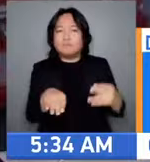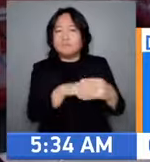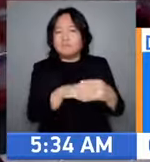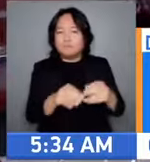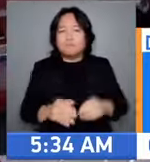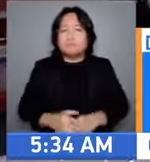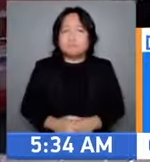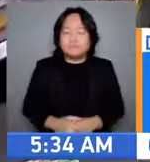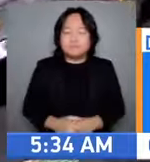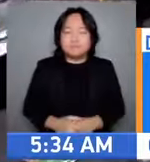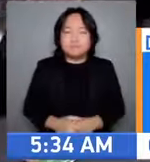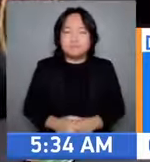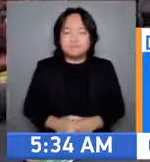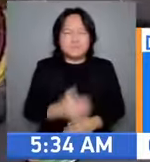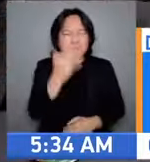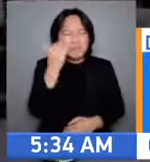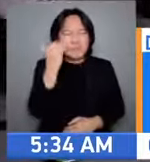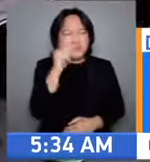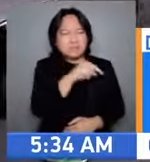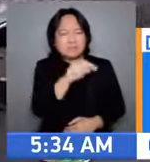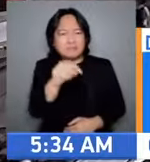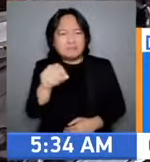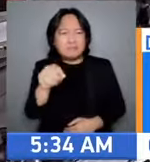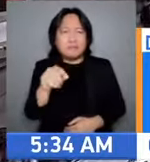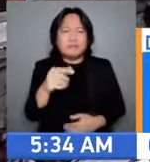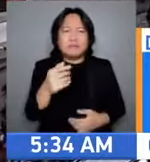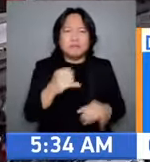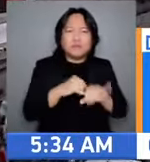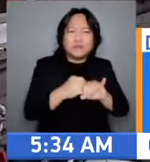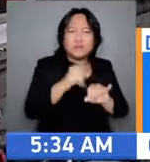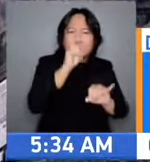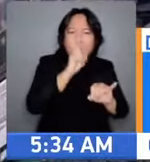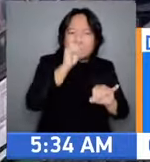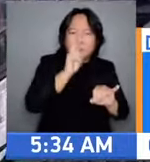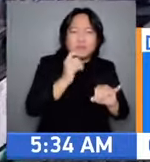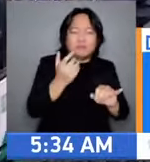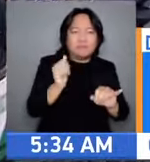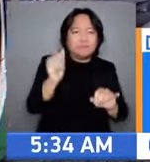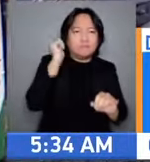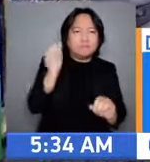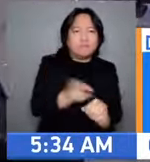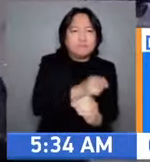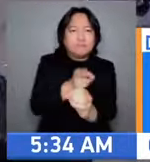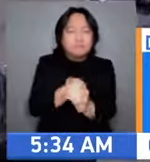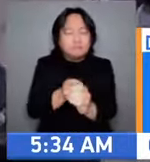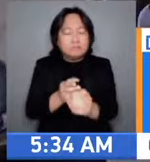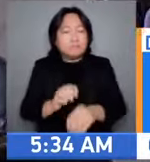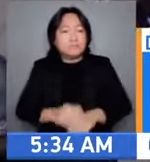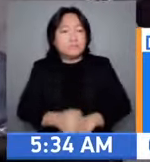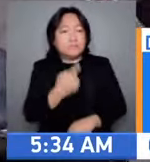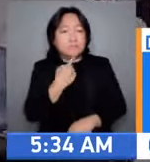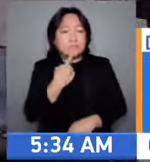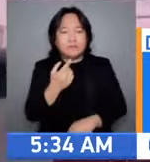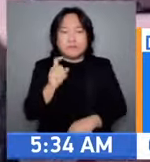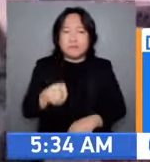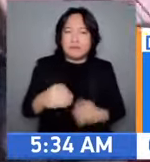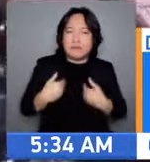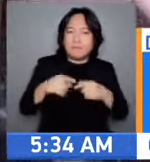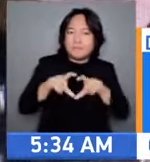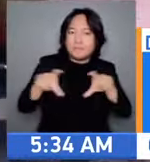nila. Baka kasi yung hindi, may kaso na sila. Kaso may mga ano yun. Pagka ikaw kasi may prangkisa, may mga para may mga paninagutan kayo, comply doon